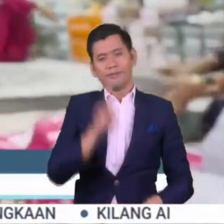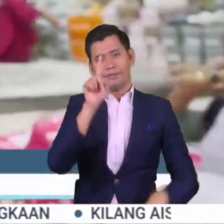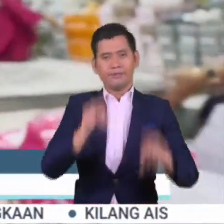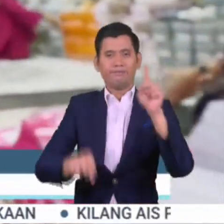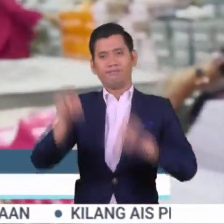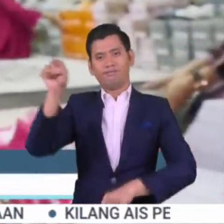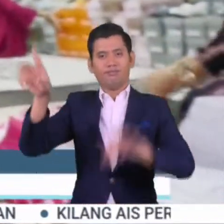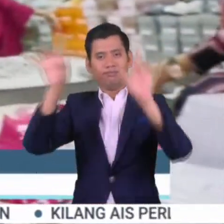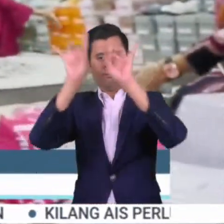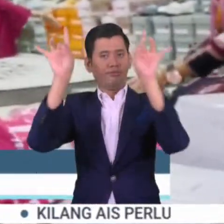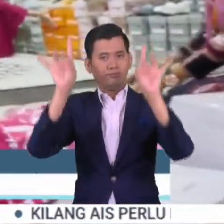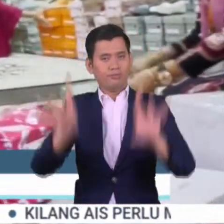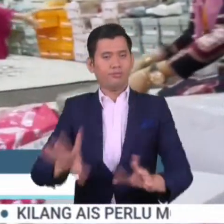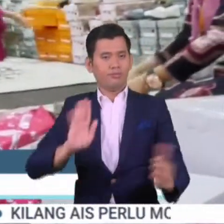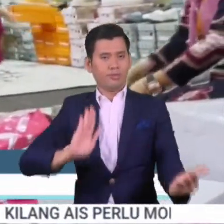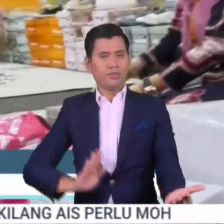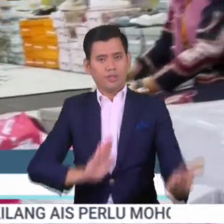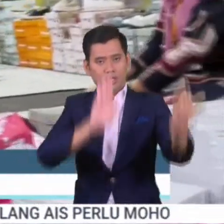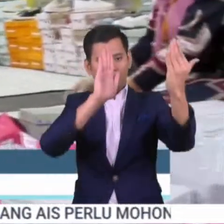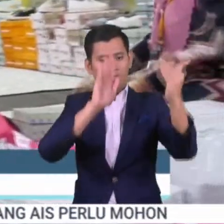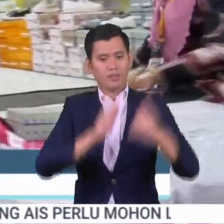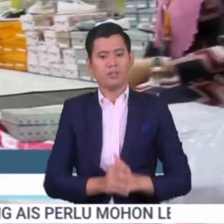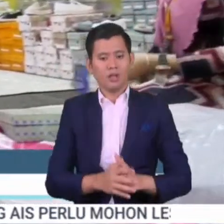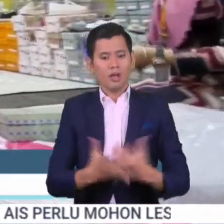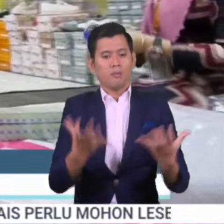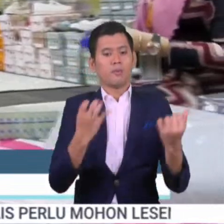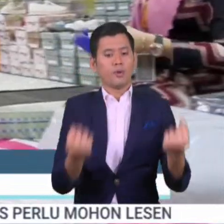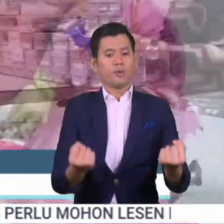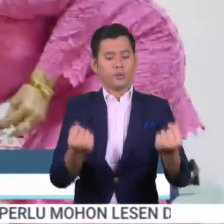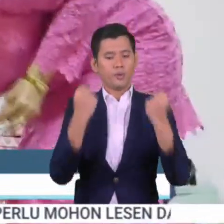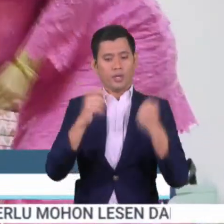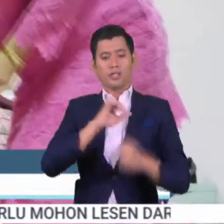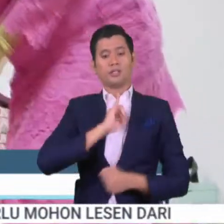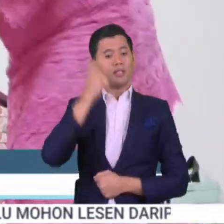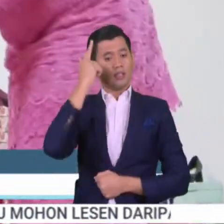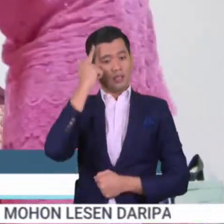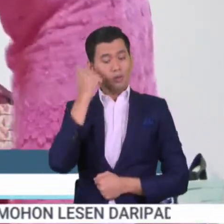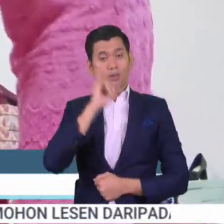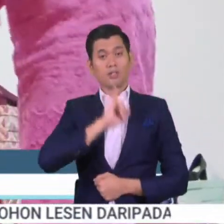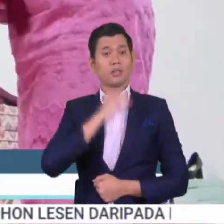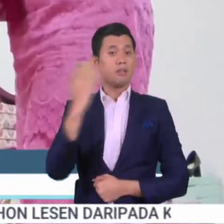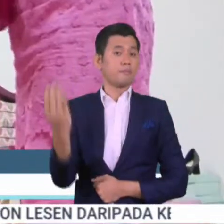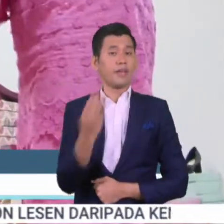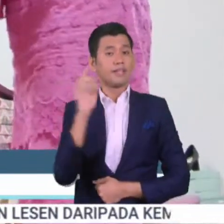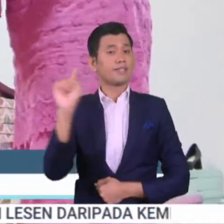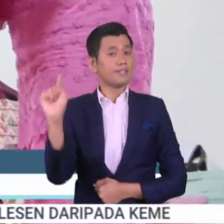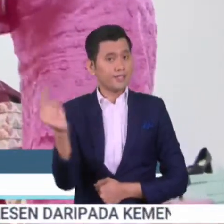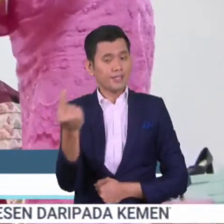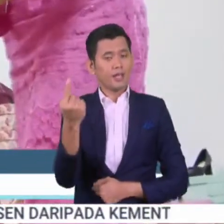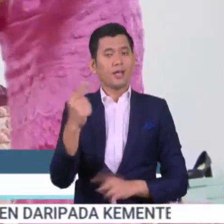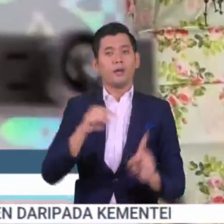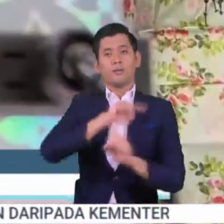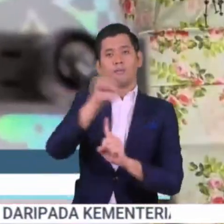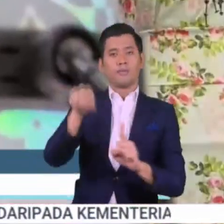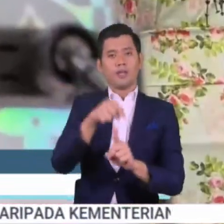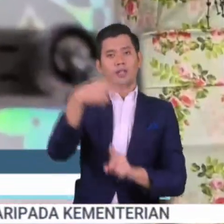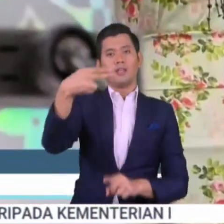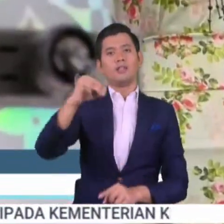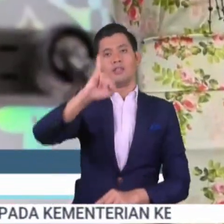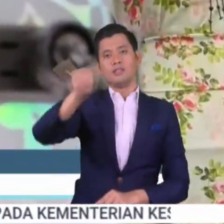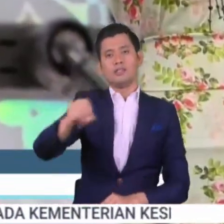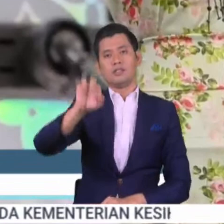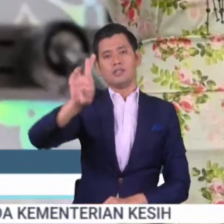dugaan saya lalui. Untuk saya, orang cakap kita nak kuat. Sebab saya tahu, saya biasa saja bila Hijrah bantu saya